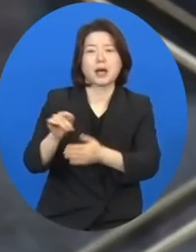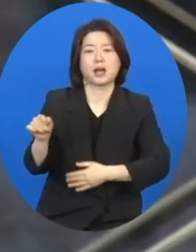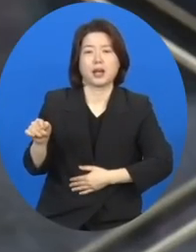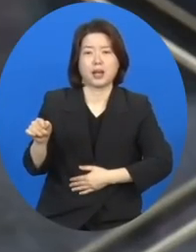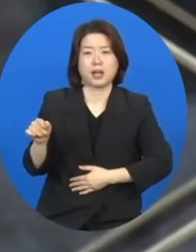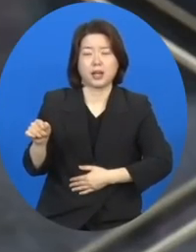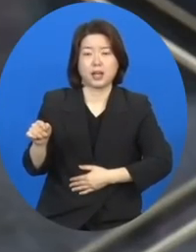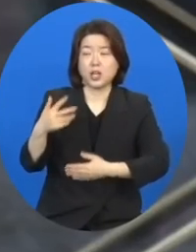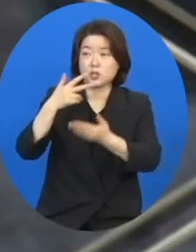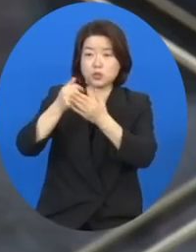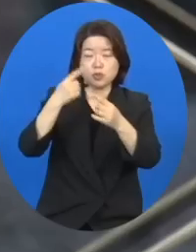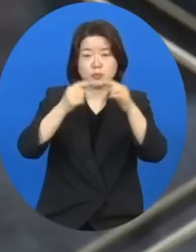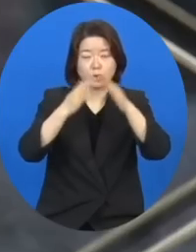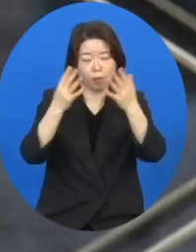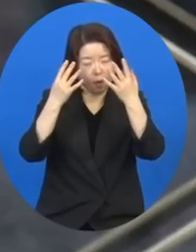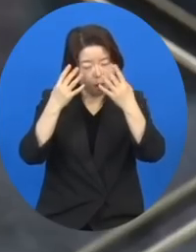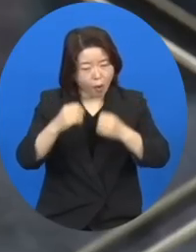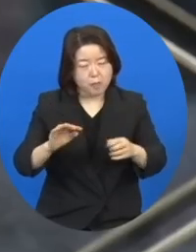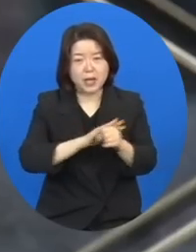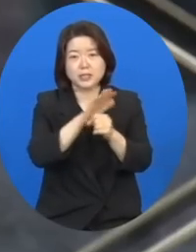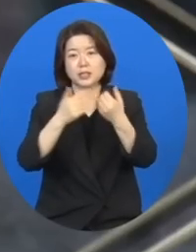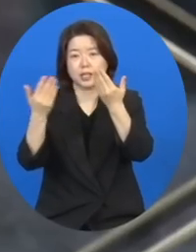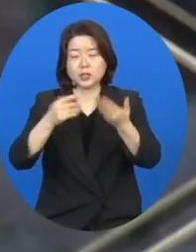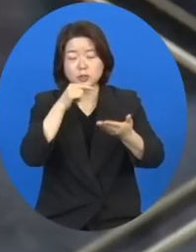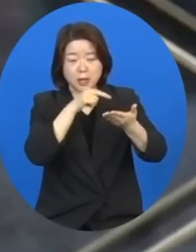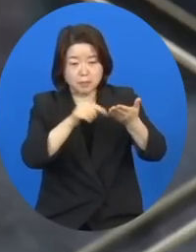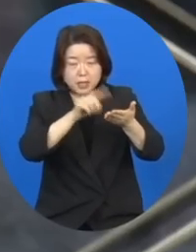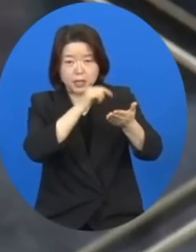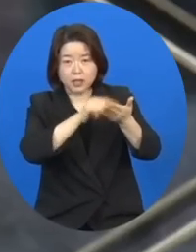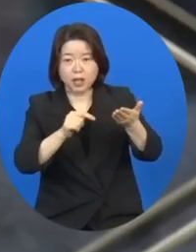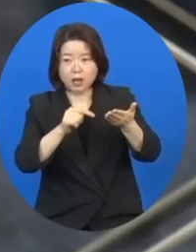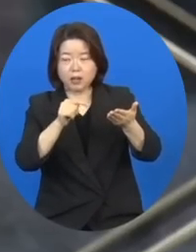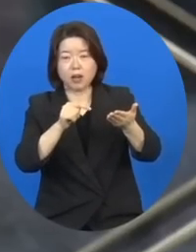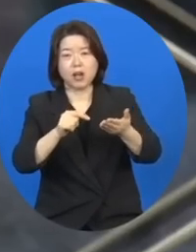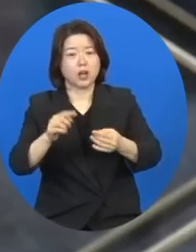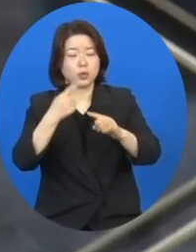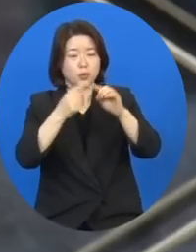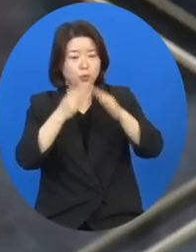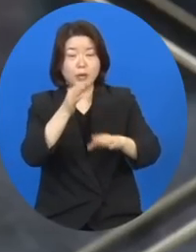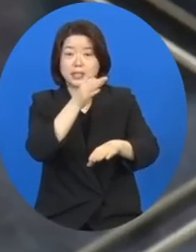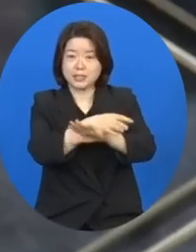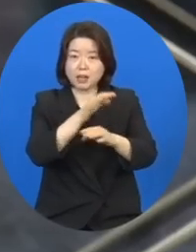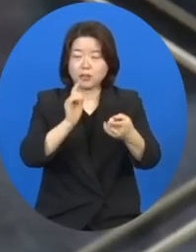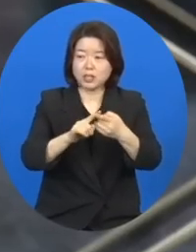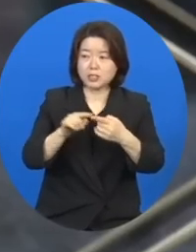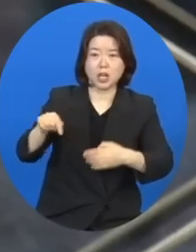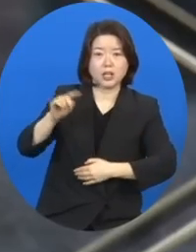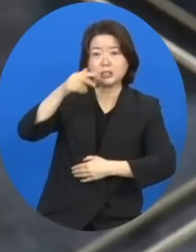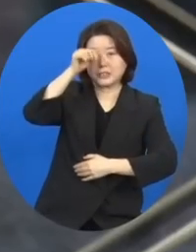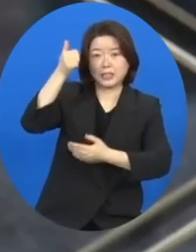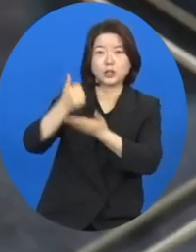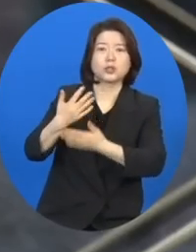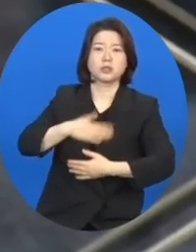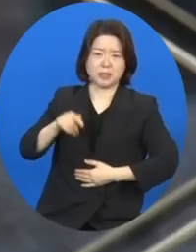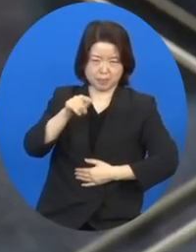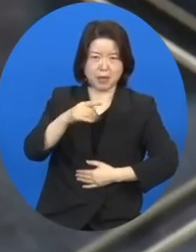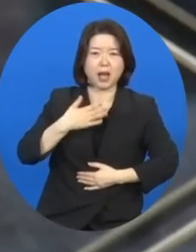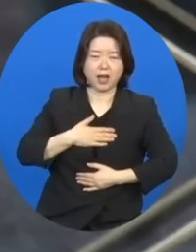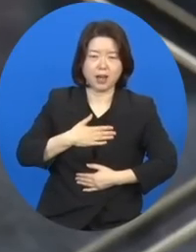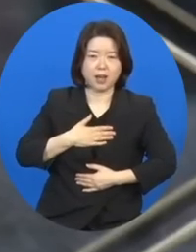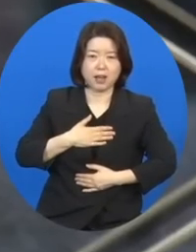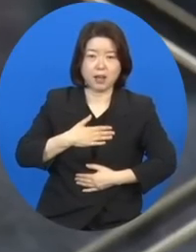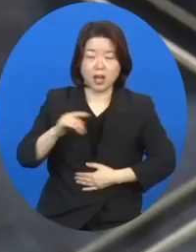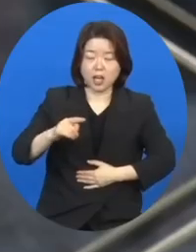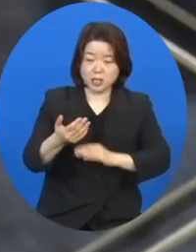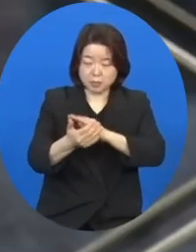얼마나 사랑하시는지 핏값으로 사신 교회임을 그들이 알았고 그 영광스러움과 그들을 위해 예비된 그